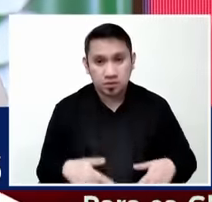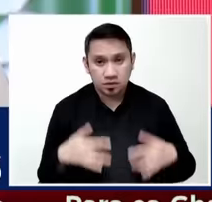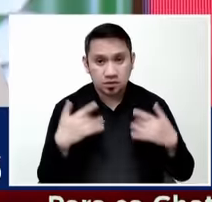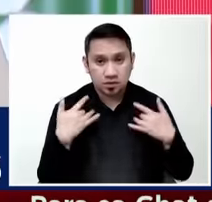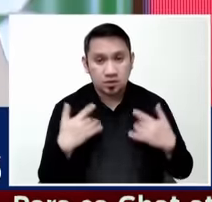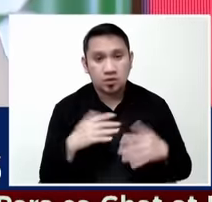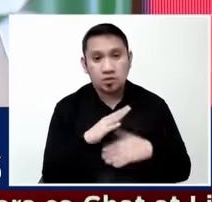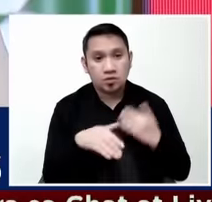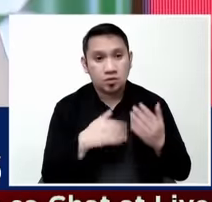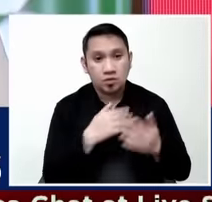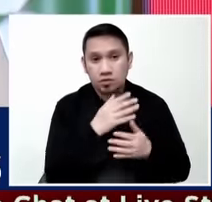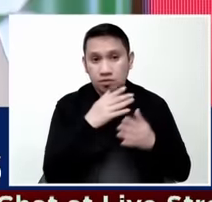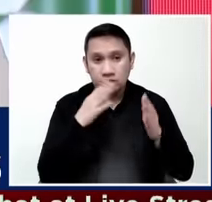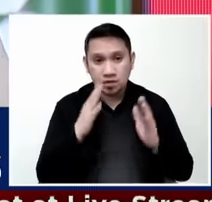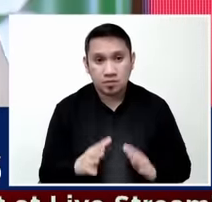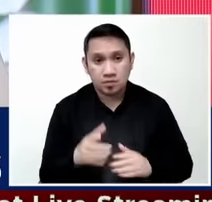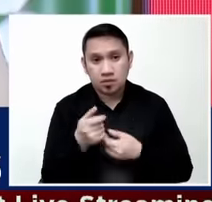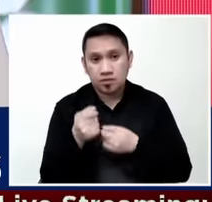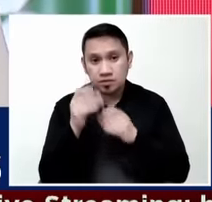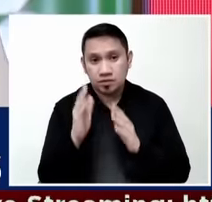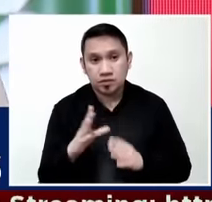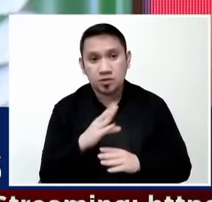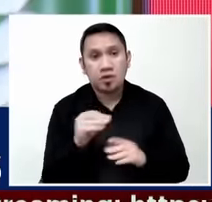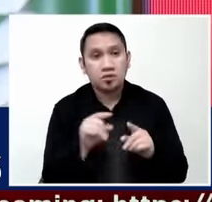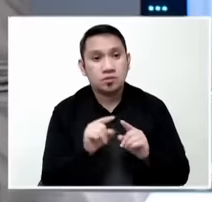and that of their families.